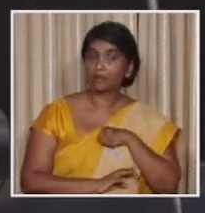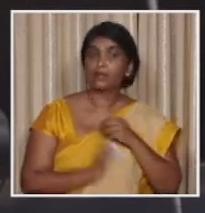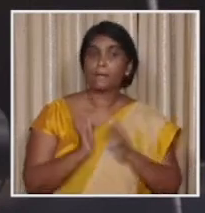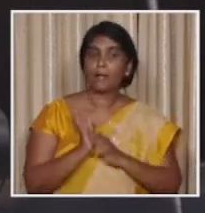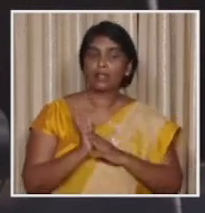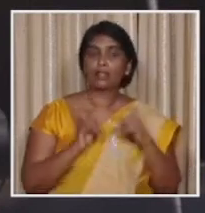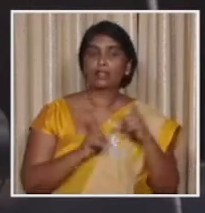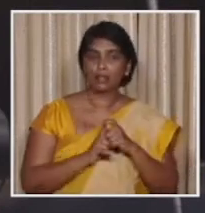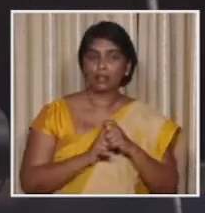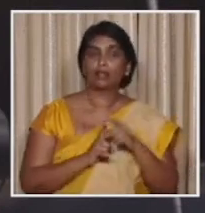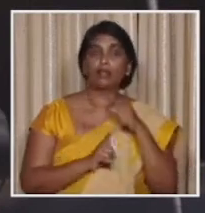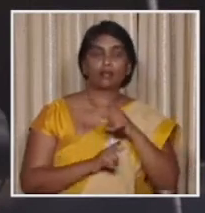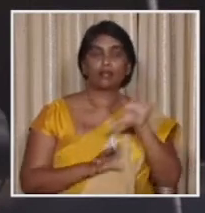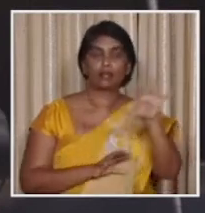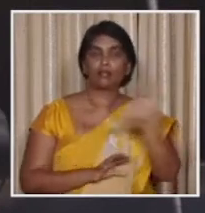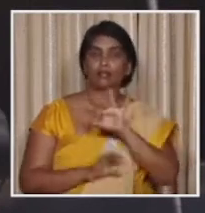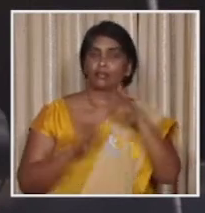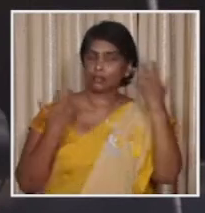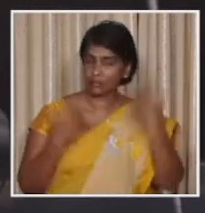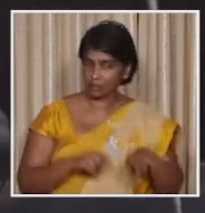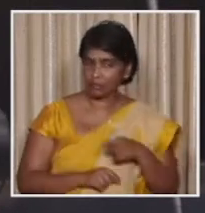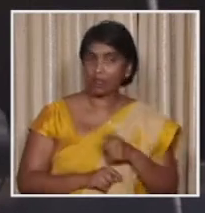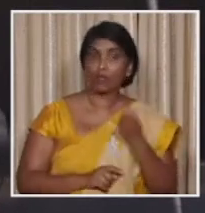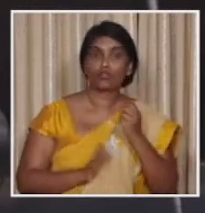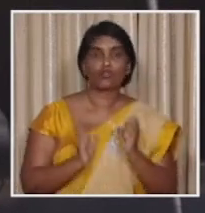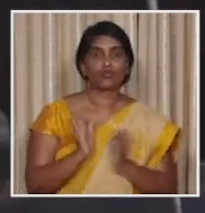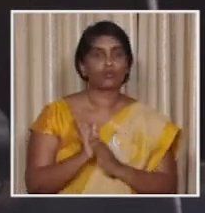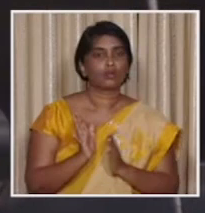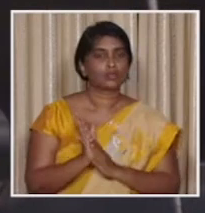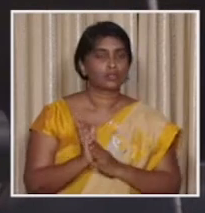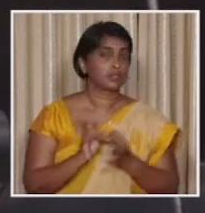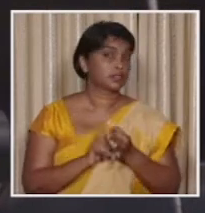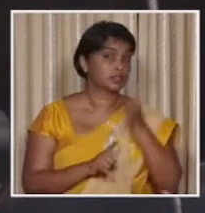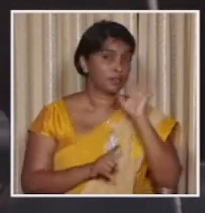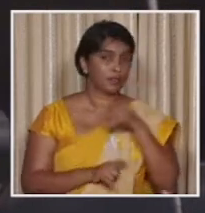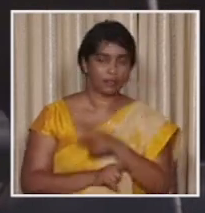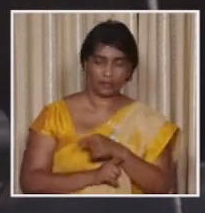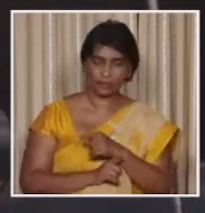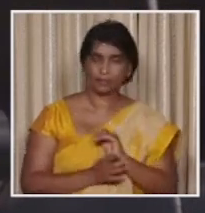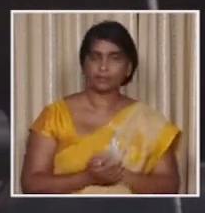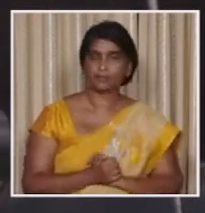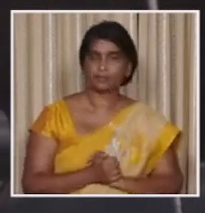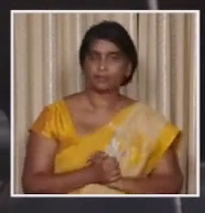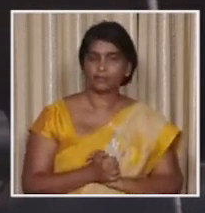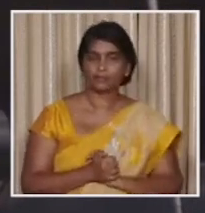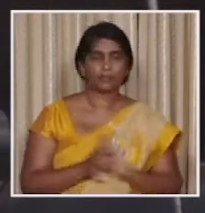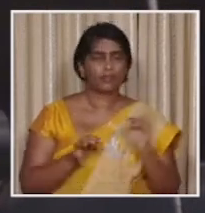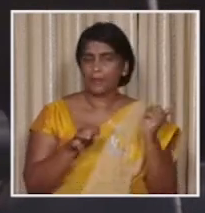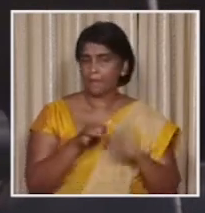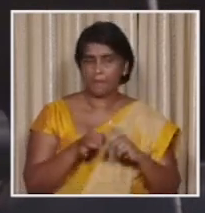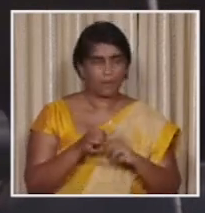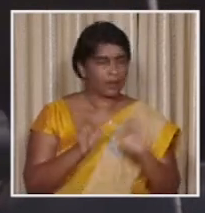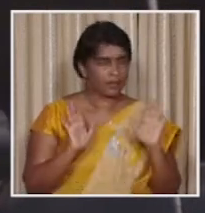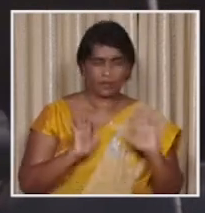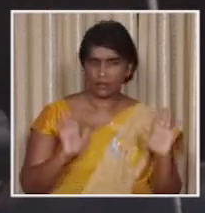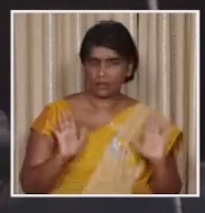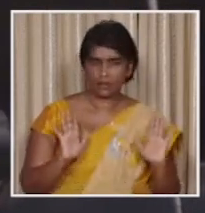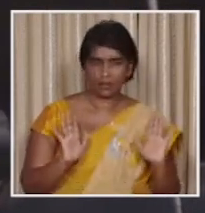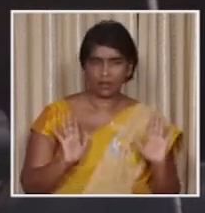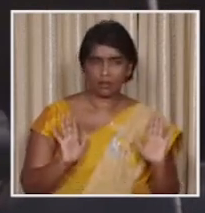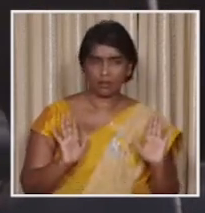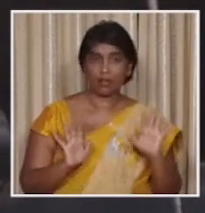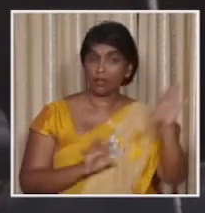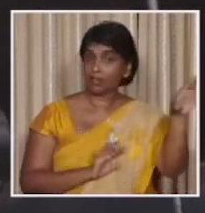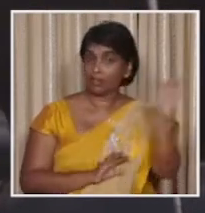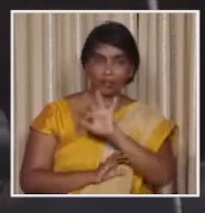මයන්ත දිසානායක මහත්මයාව පත් කළා තියෙනවා මුදල් කාර්ක සභාවේ සභාපති හැටියට. ප්‍රශ්නයක් නැහැ. පත්